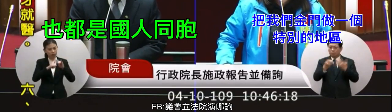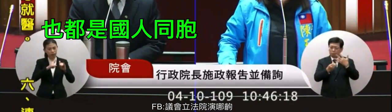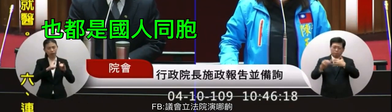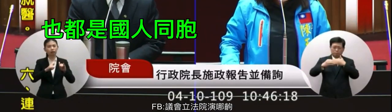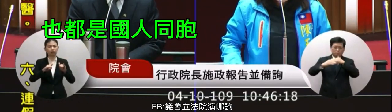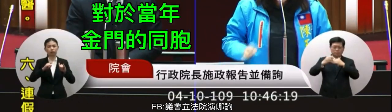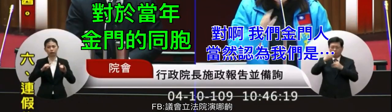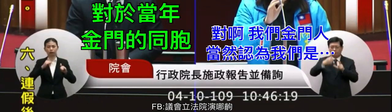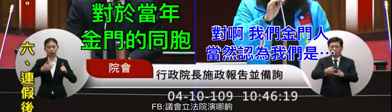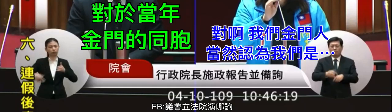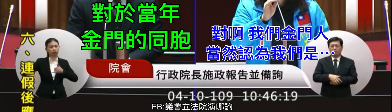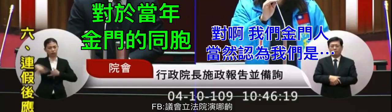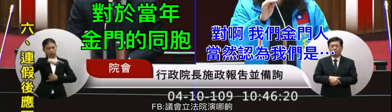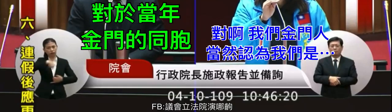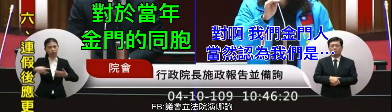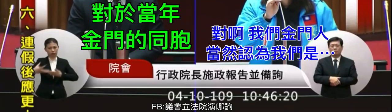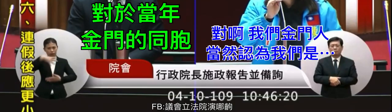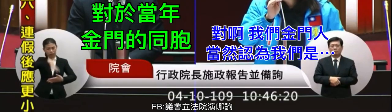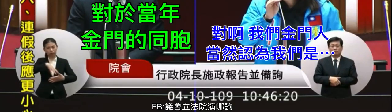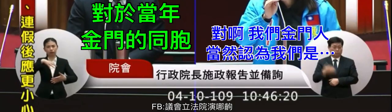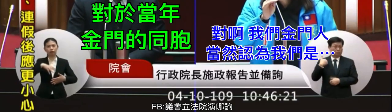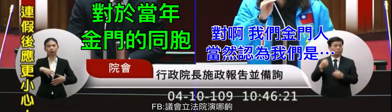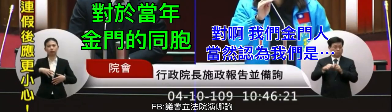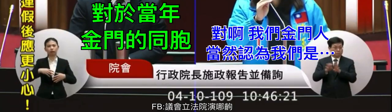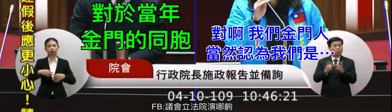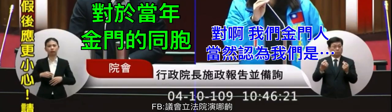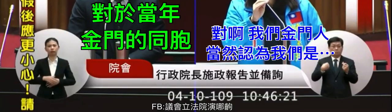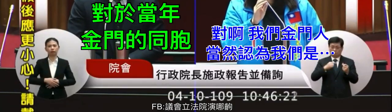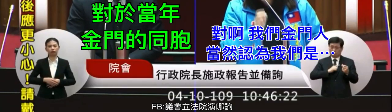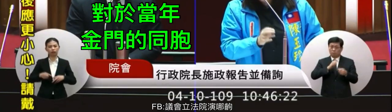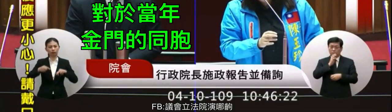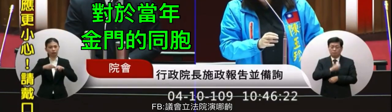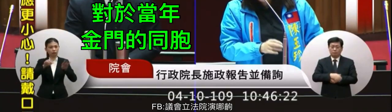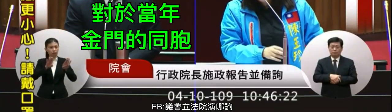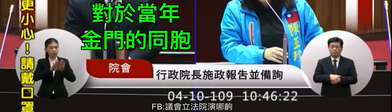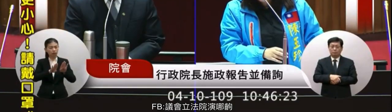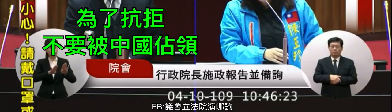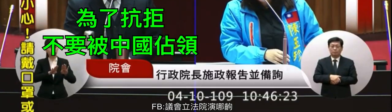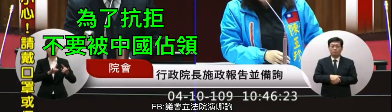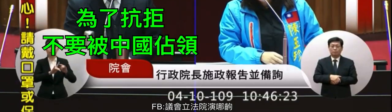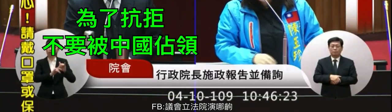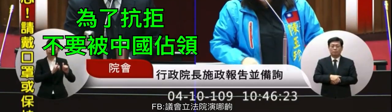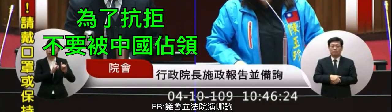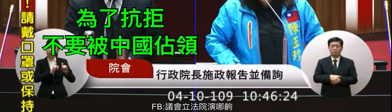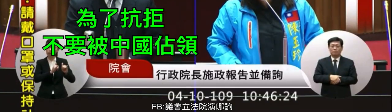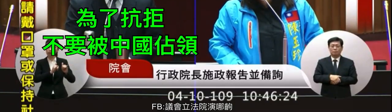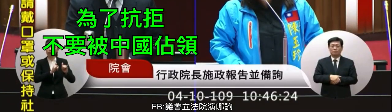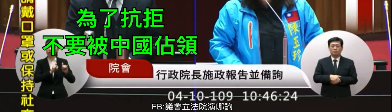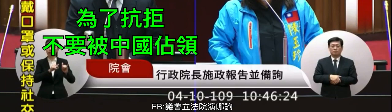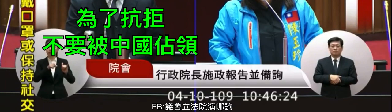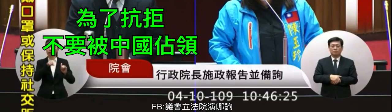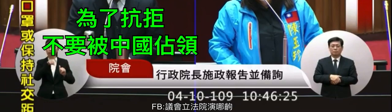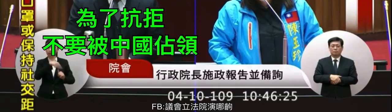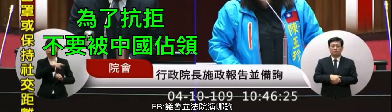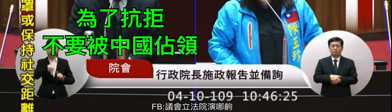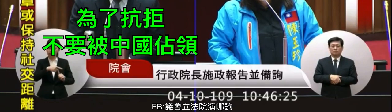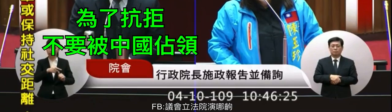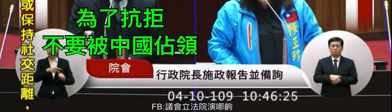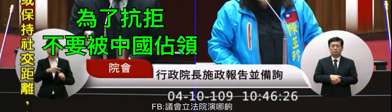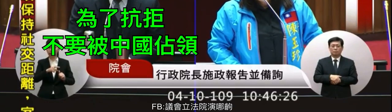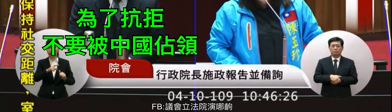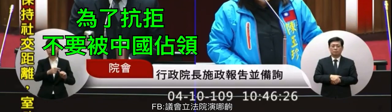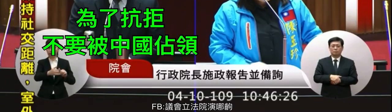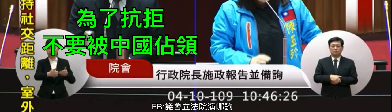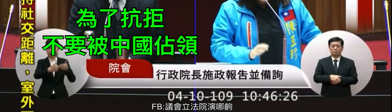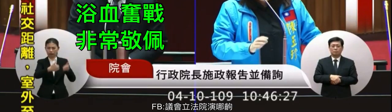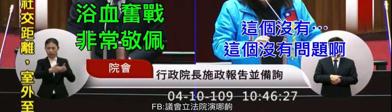人同胞， 对啊， 我对于当 年我们金门人当然认为 金门的同胞为了抗拒不要被中